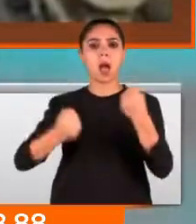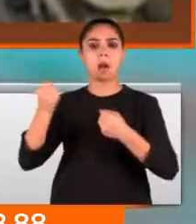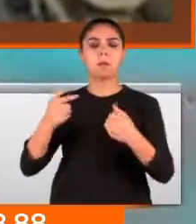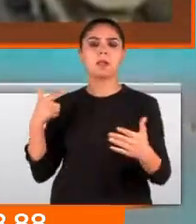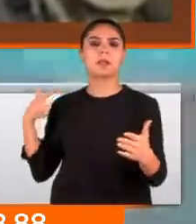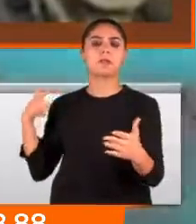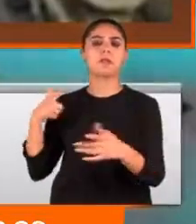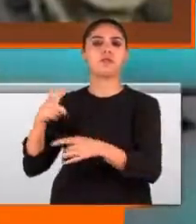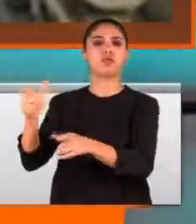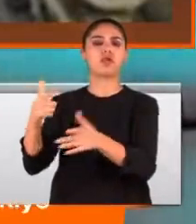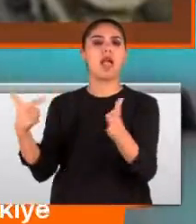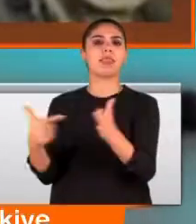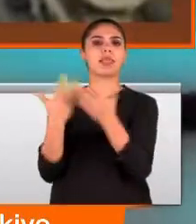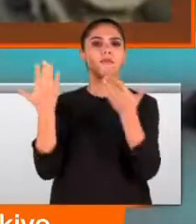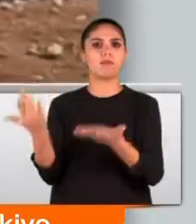vurdu.